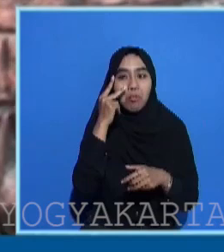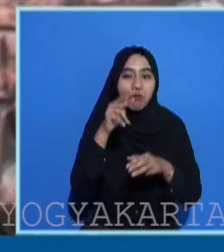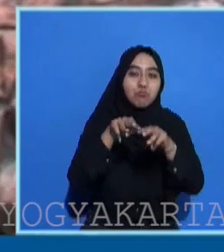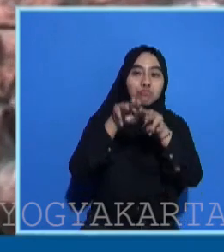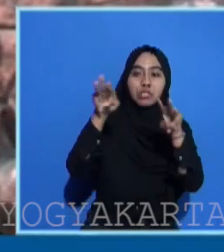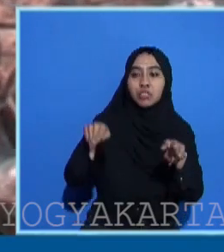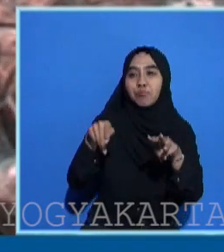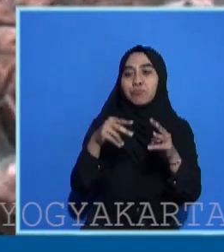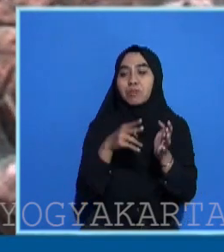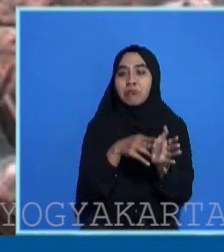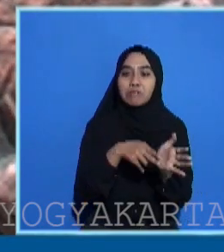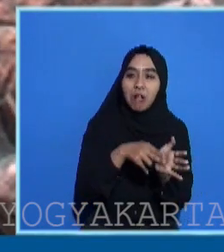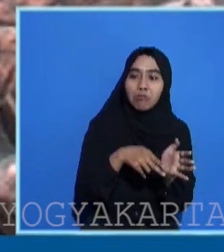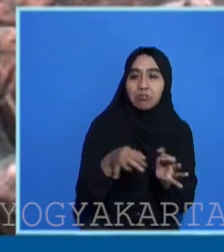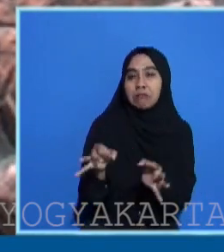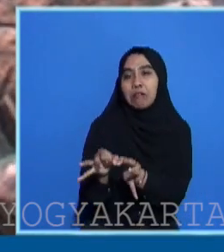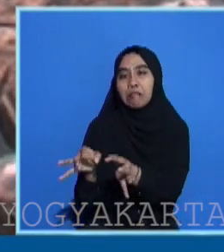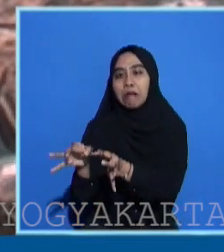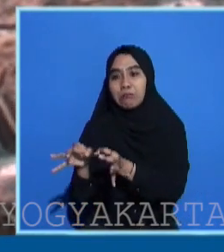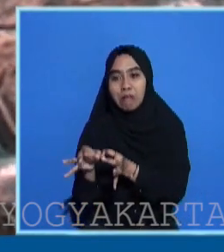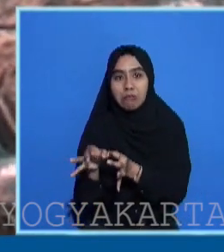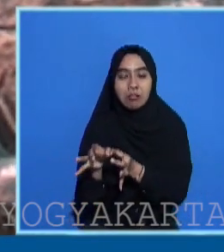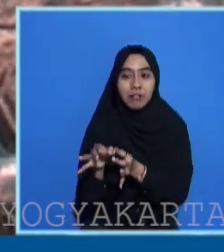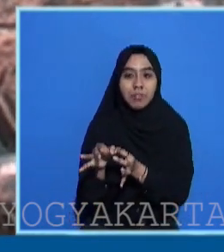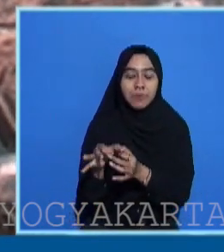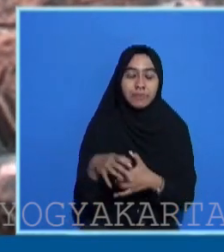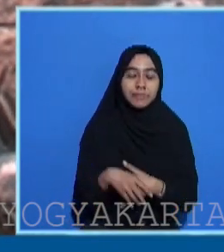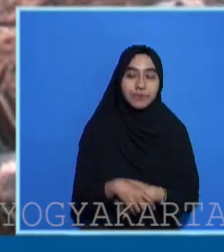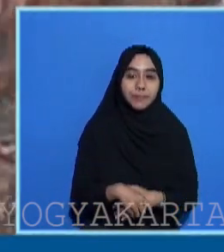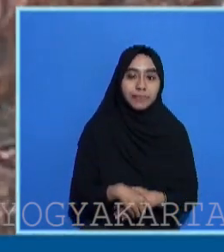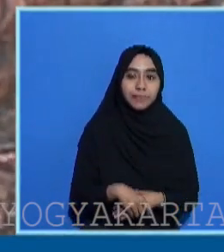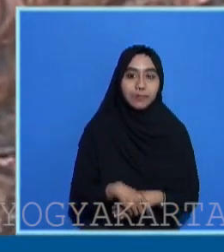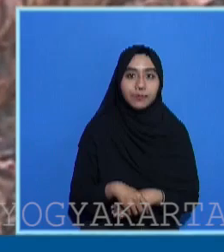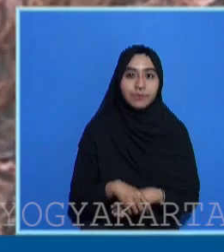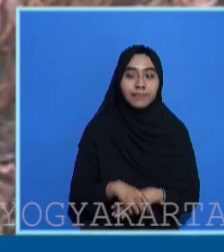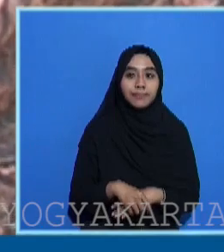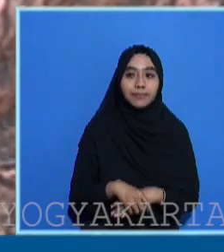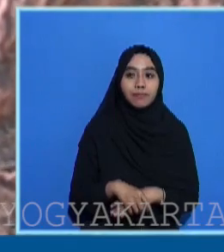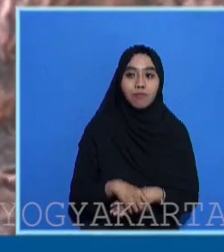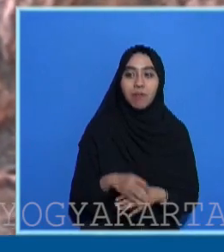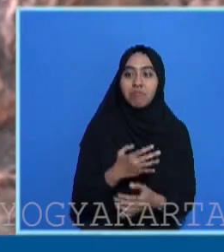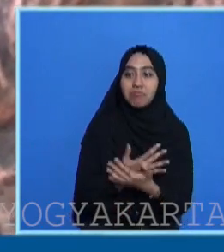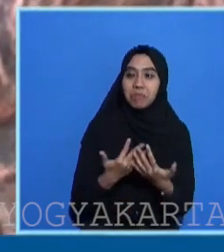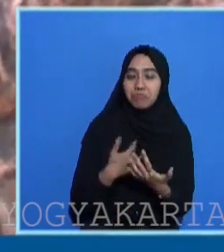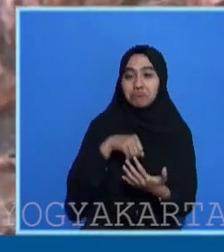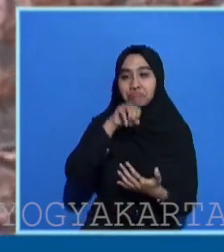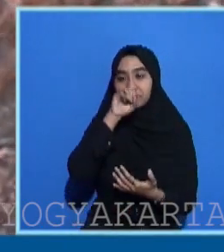sepur ingkang langkungi ing Siring kitolipun saking Monumen sanon binarse saune warga